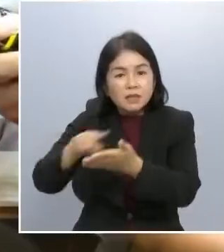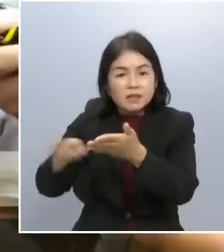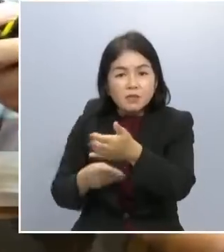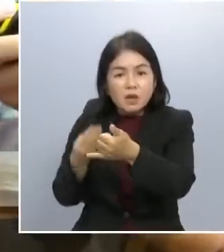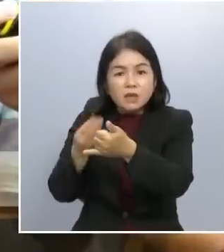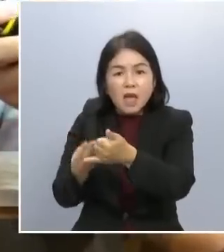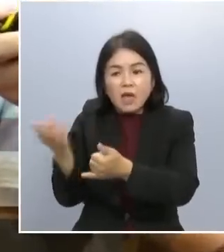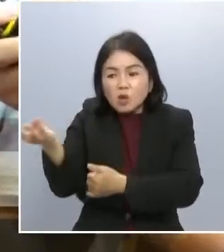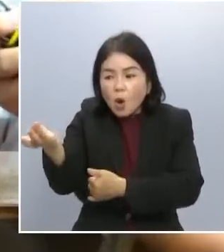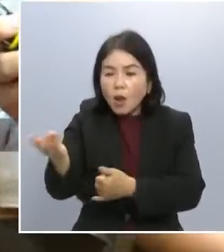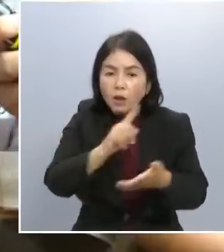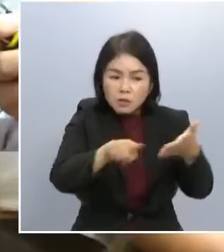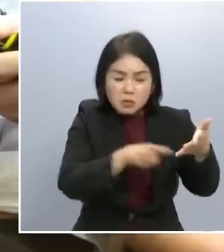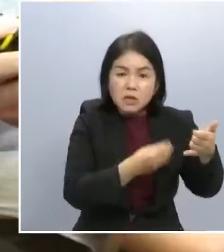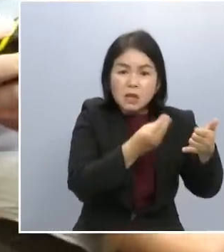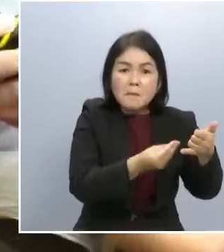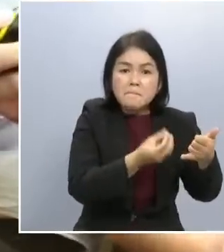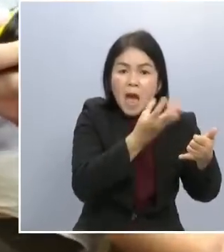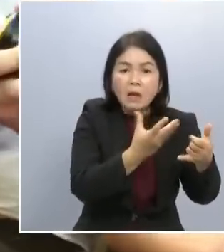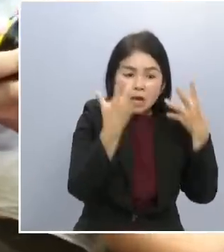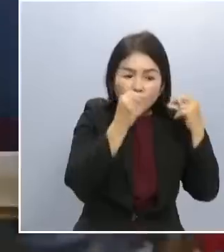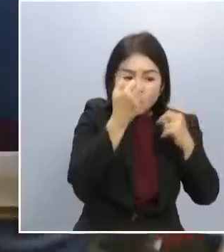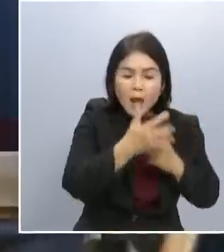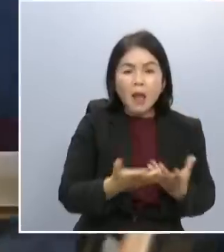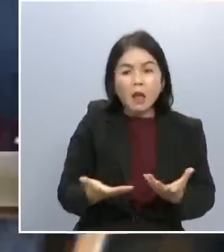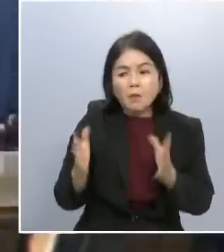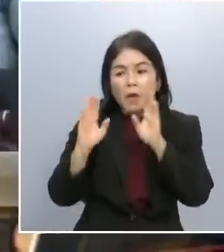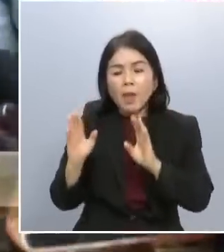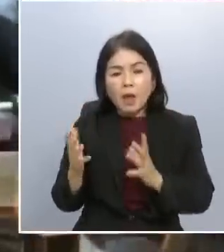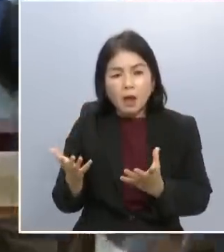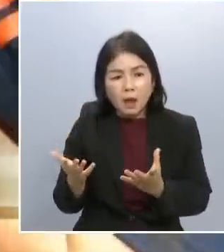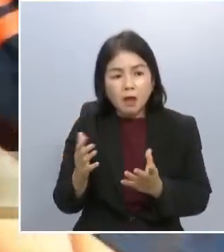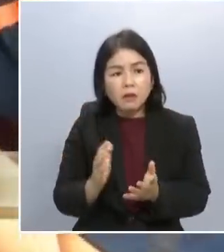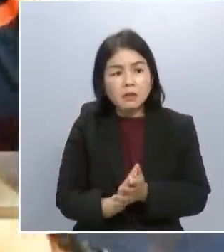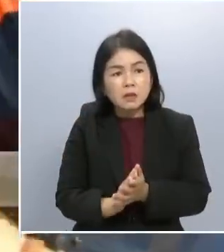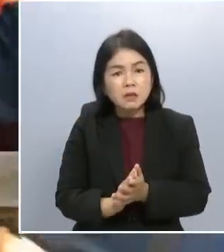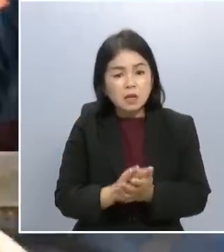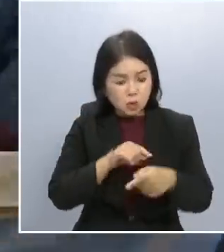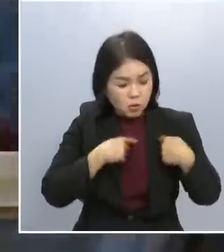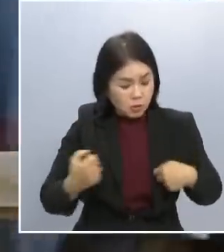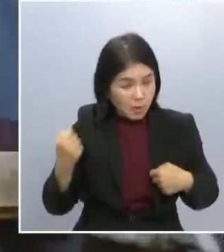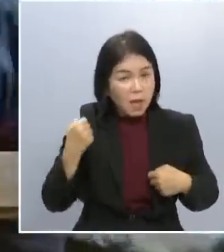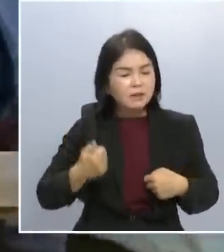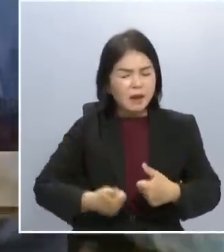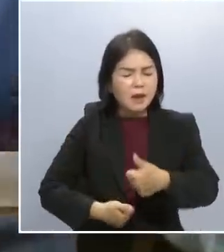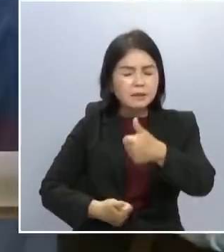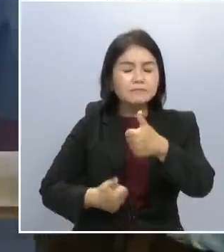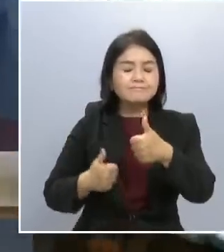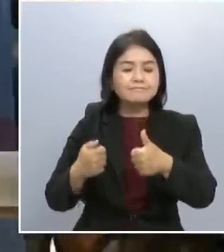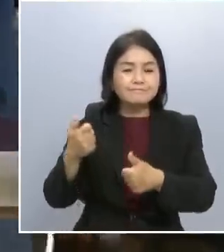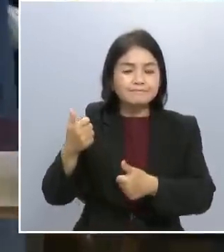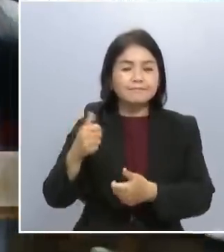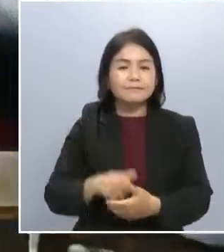มติมหาประชาชนด้วยแล้วก็ทั้งบริหารจัดการไม่ได้ด้วย สวยังมั่นใจเหมือนเดิมไหมฮะ ก็มั่นใจขึ้นเรื่อยๆครับขอบคุณครับขอบคุณ